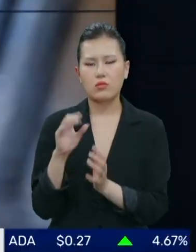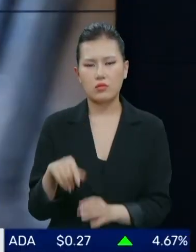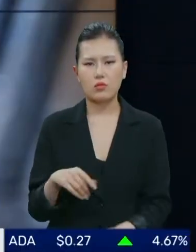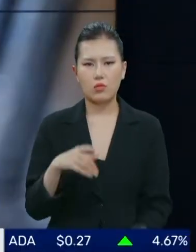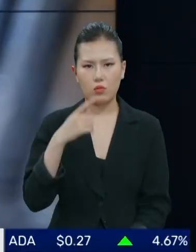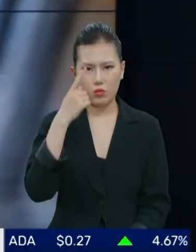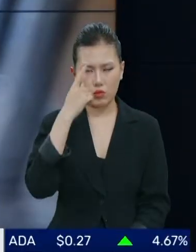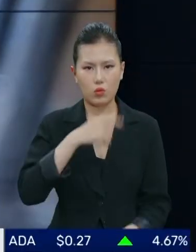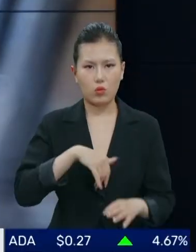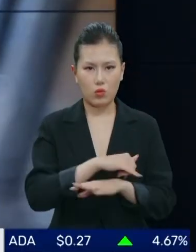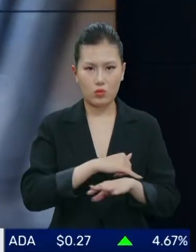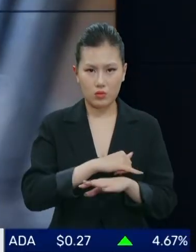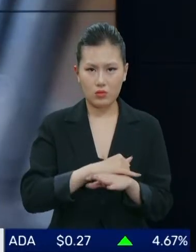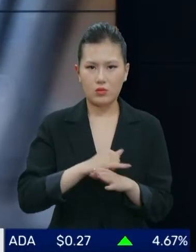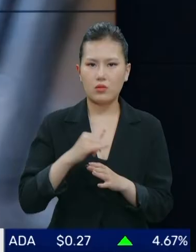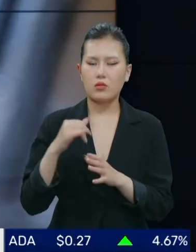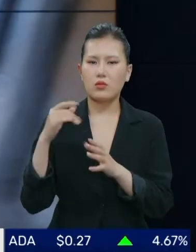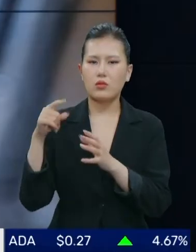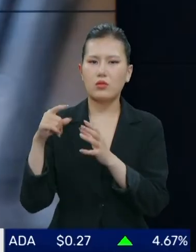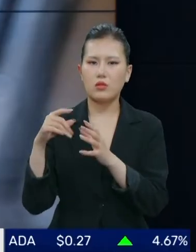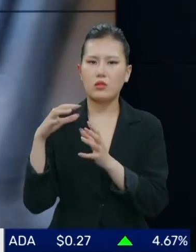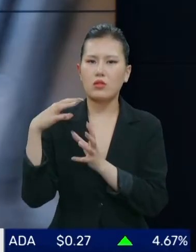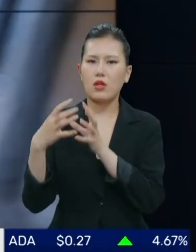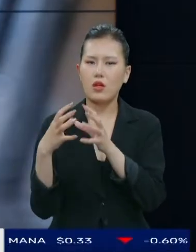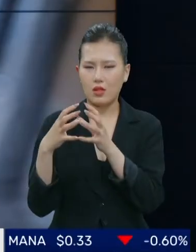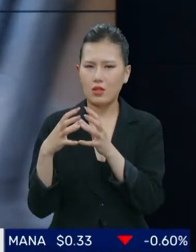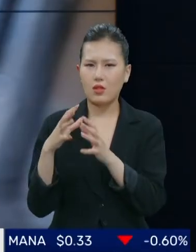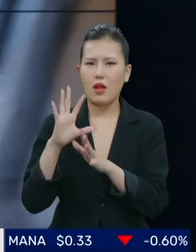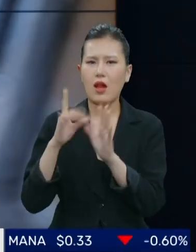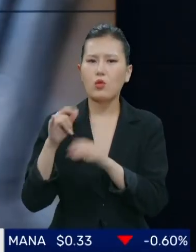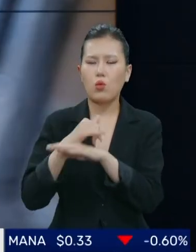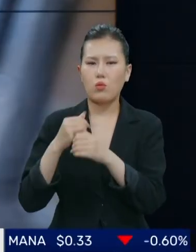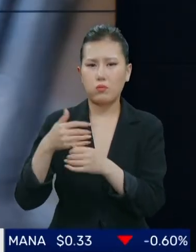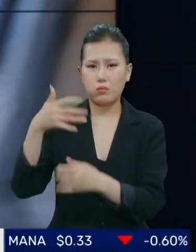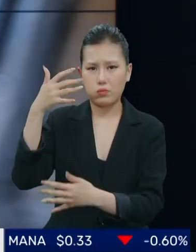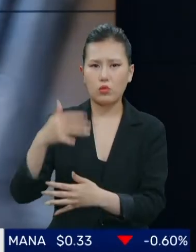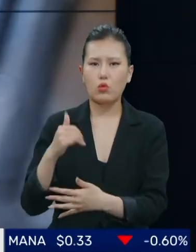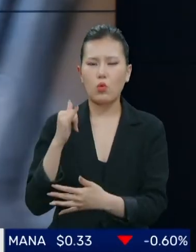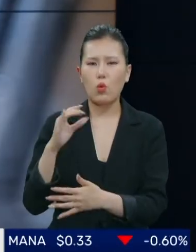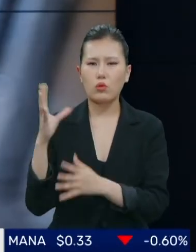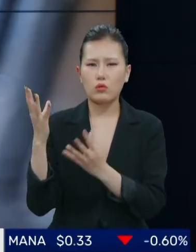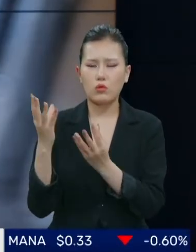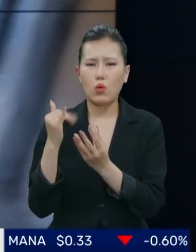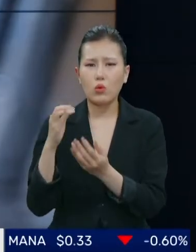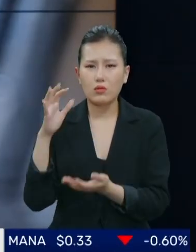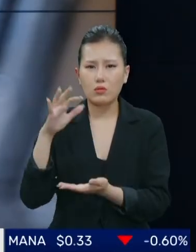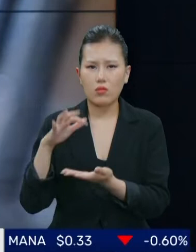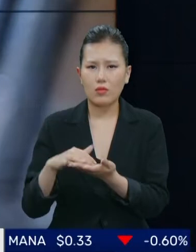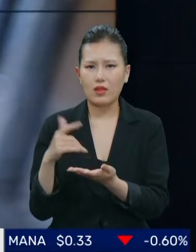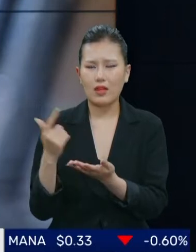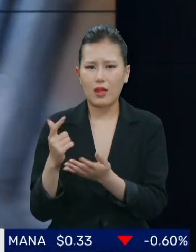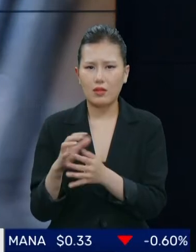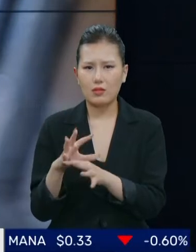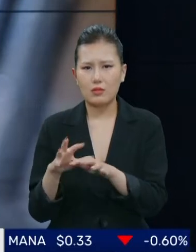Монгол улс дэлхийд хурдтай цөлжиж байгаа 11 орны нэг. Усны нөөцөөр үнэмлэхийн хомсдолд орох боломжтой гэсэн 24 орны